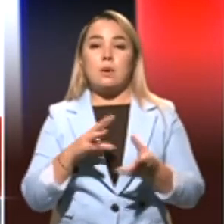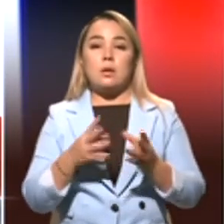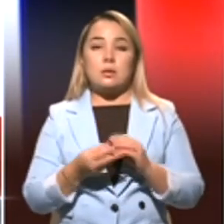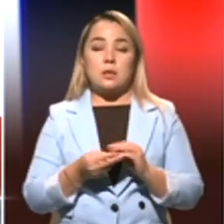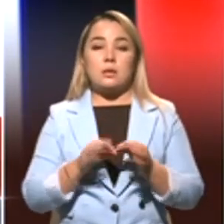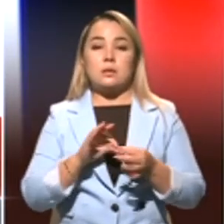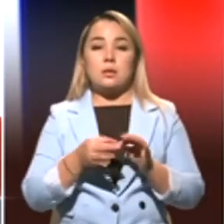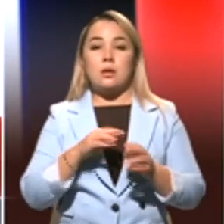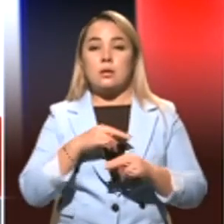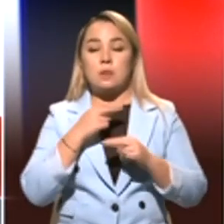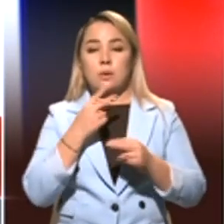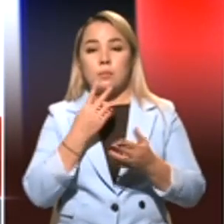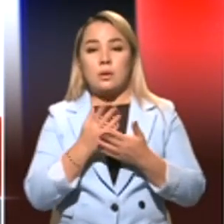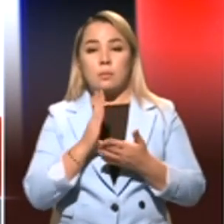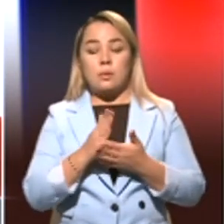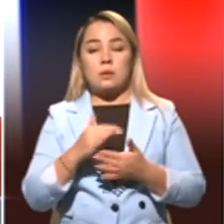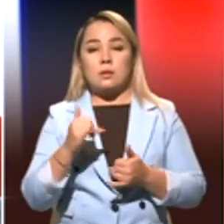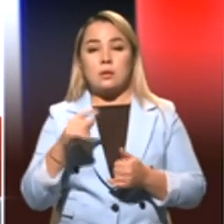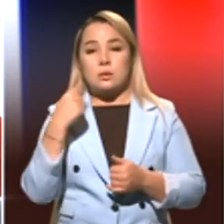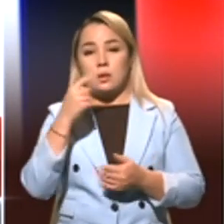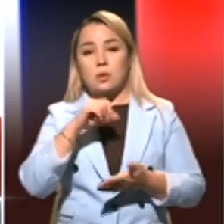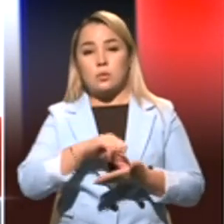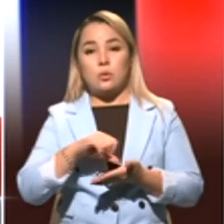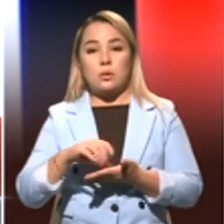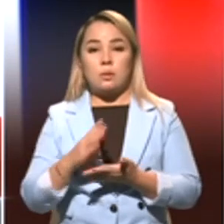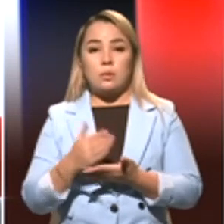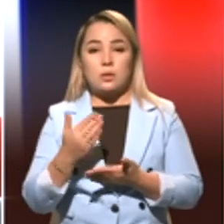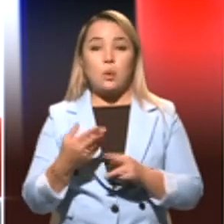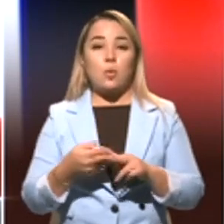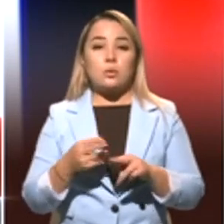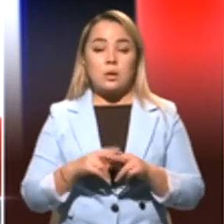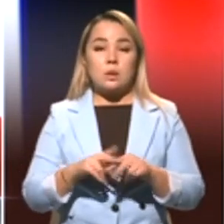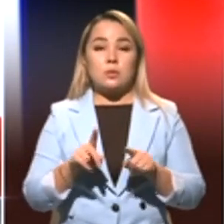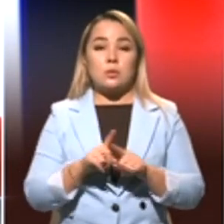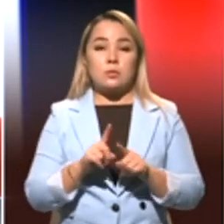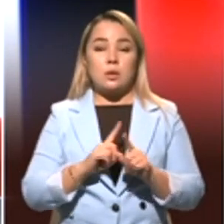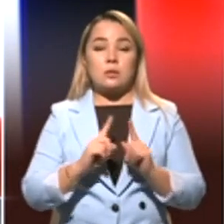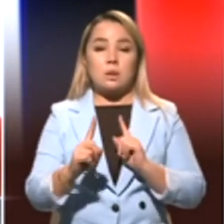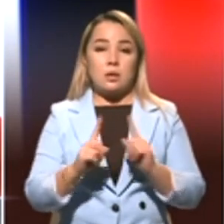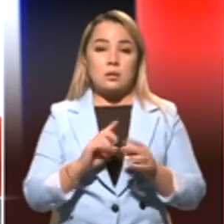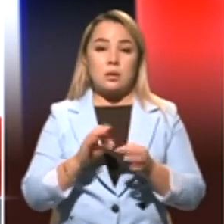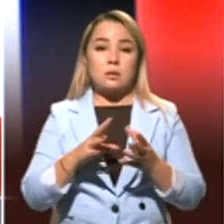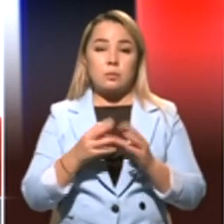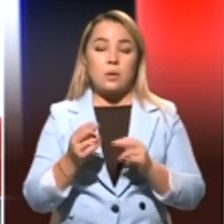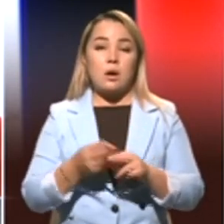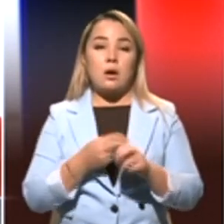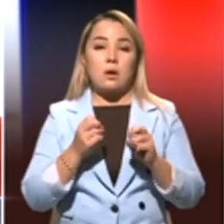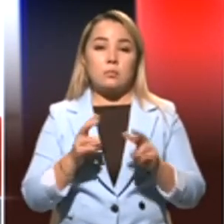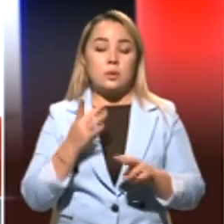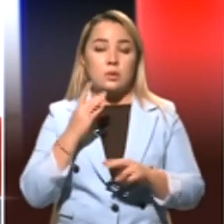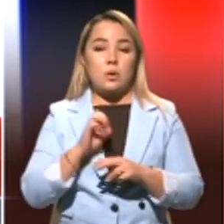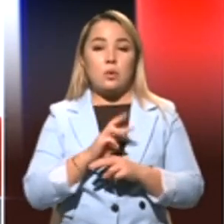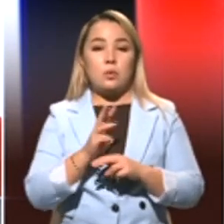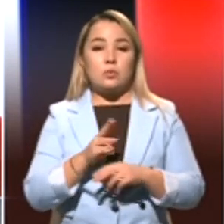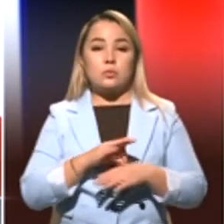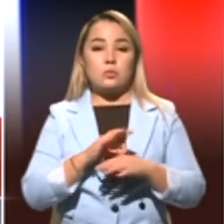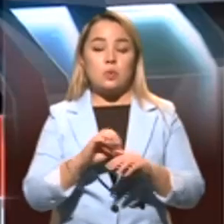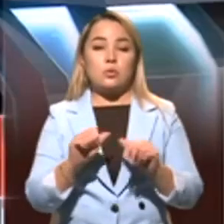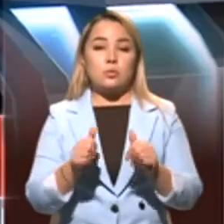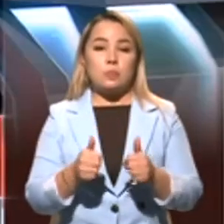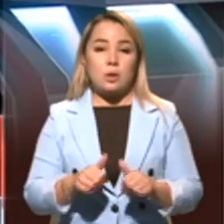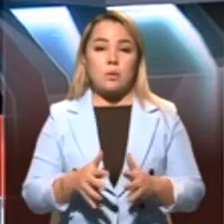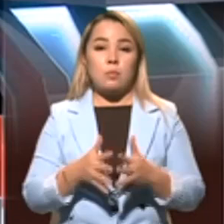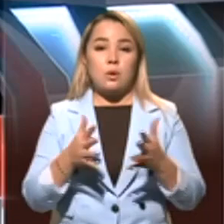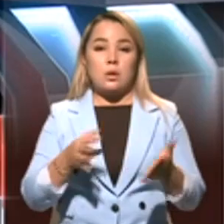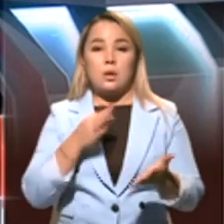жіті назарда жүрген азаматтар ғой, келіп жатқан тұлғалар. Олардың жүріп тұруының өзінің қауіпсіздігін қамтамасыз етудің өзі ұйымдастыру өте